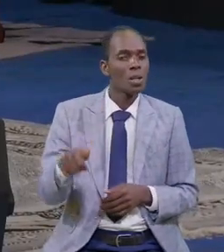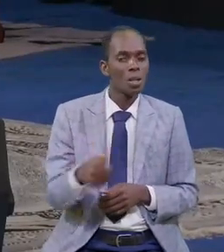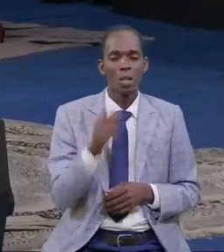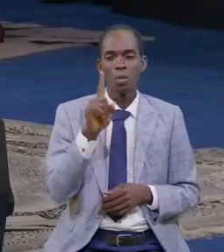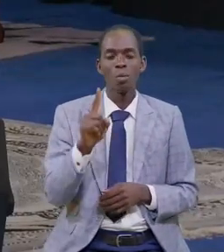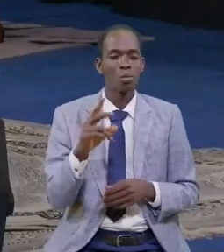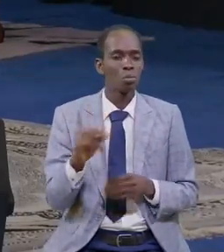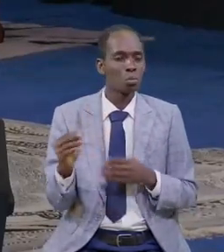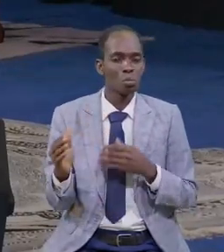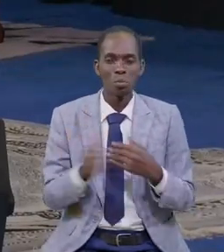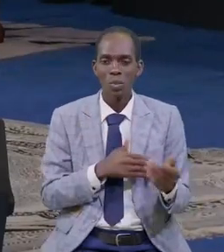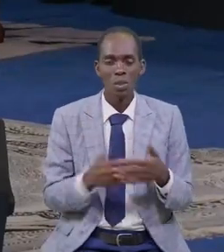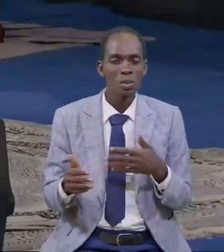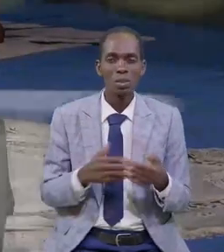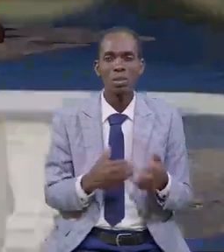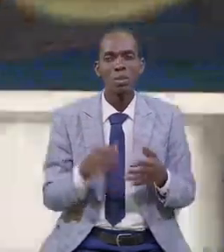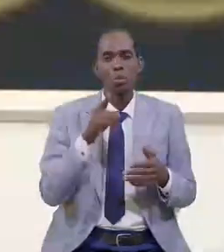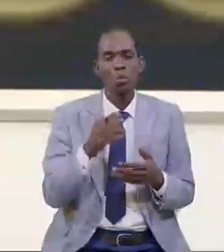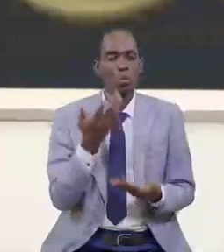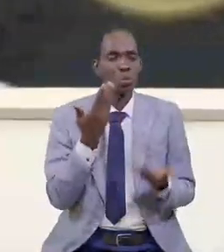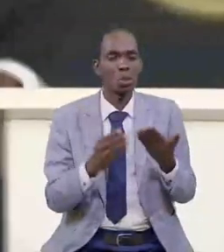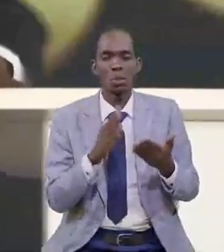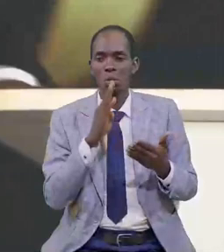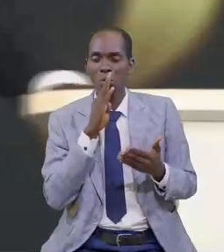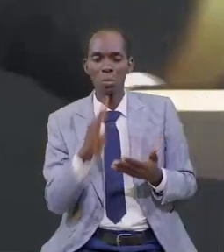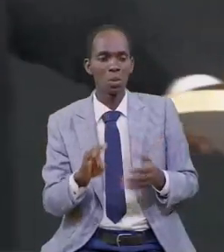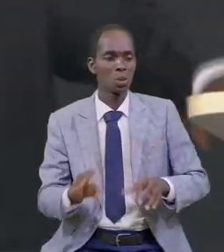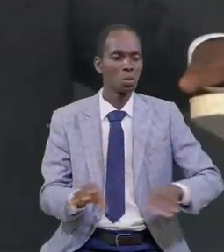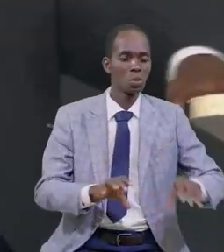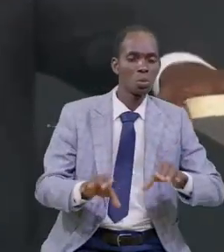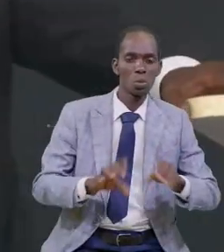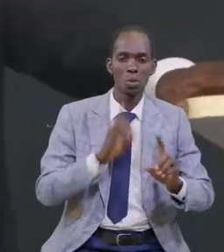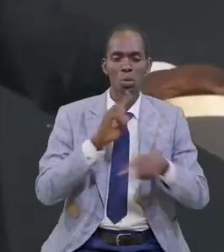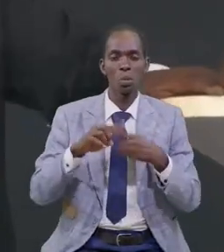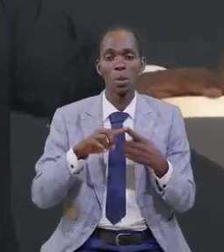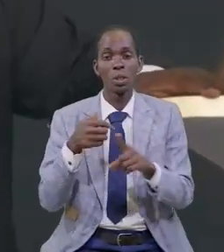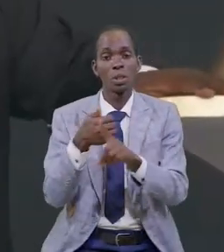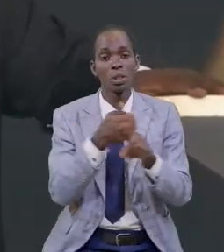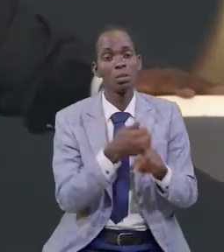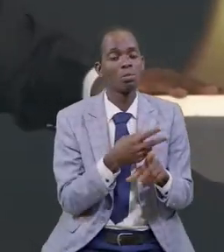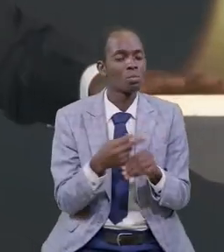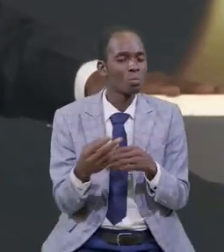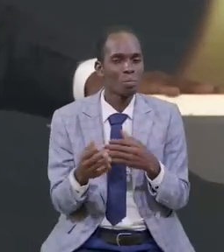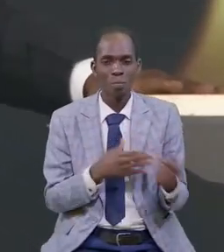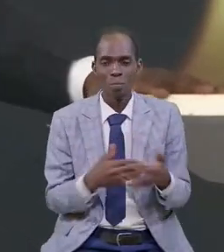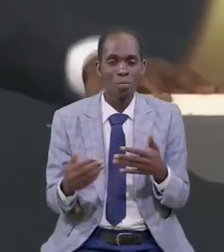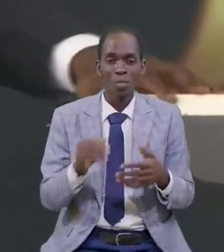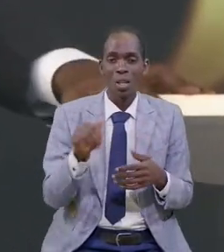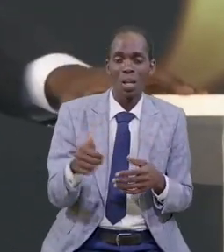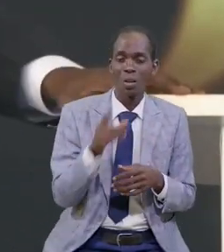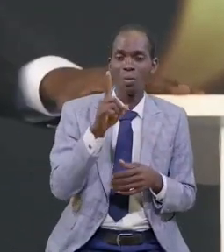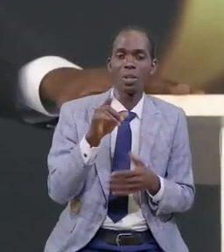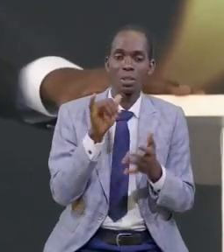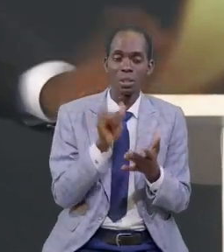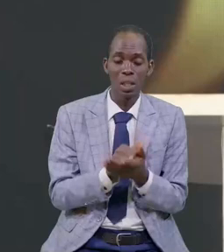quiconque il peut aller et se se montrer à tout le monde qu'il est